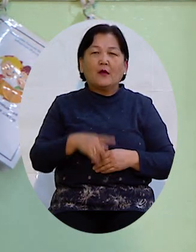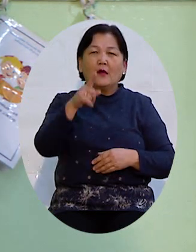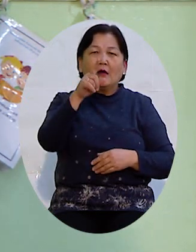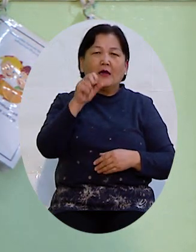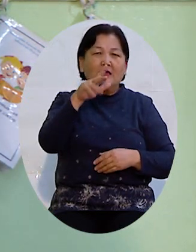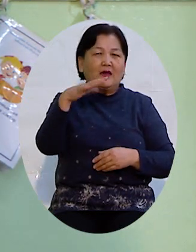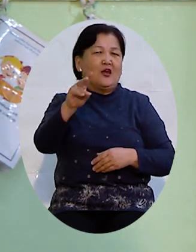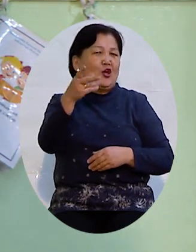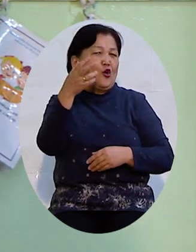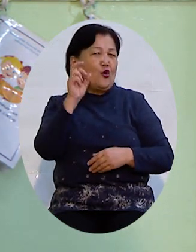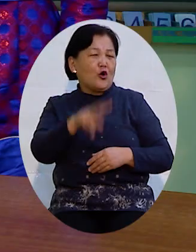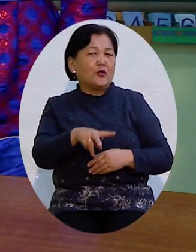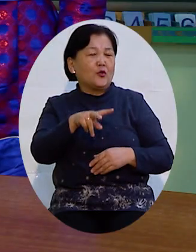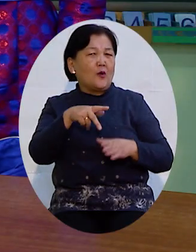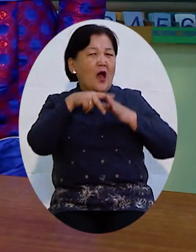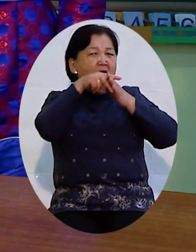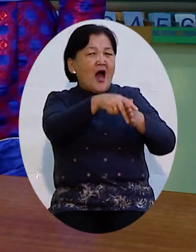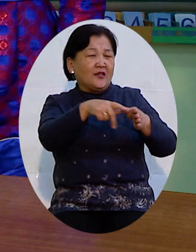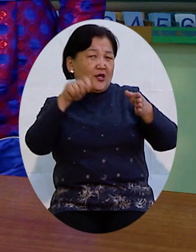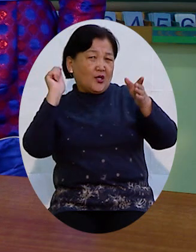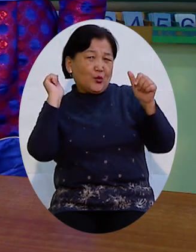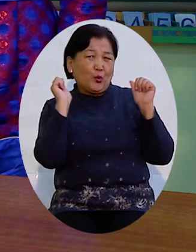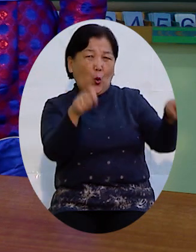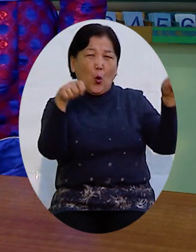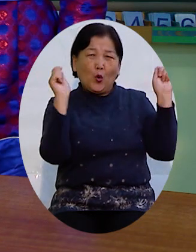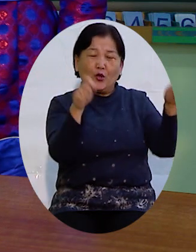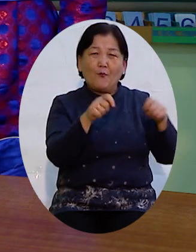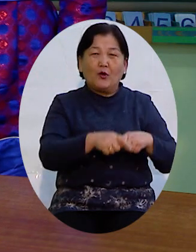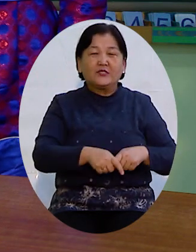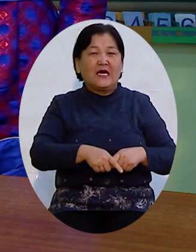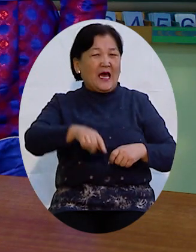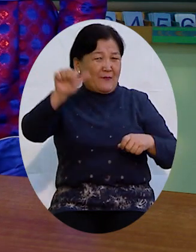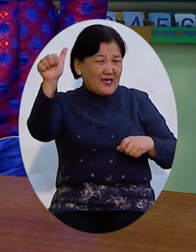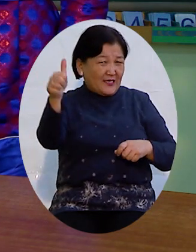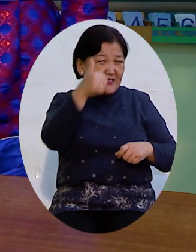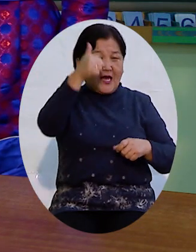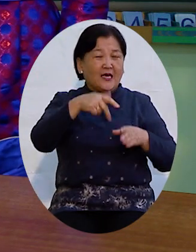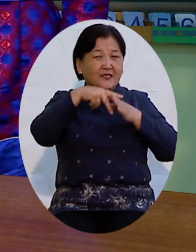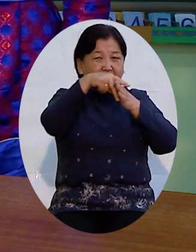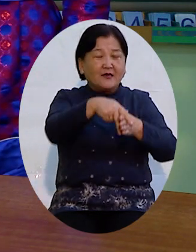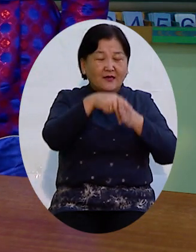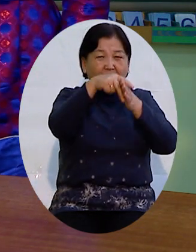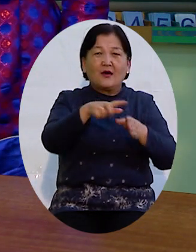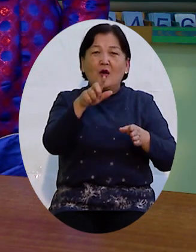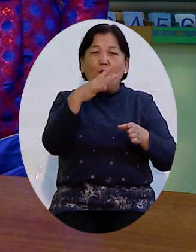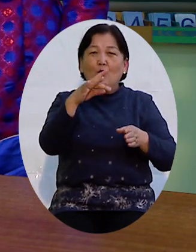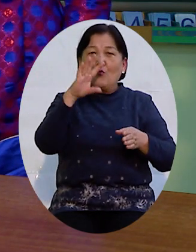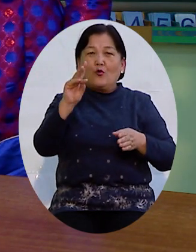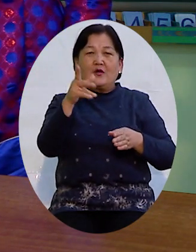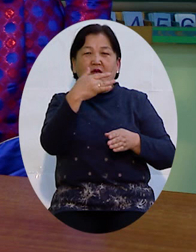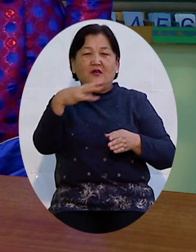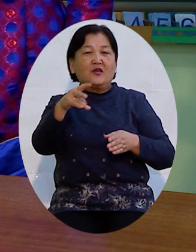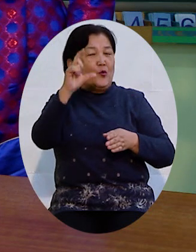Халахын гол руу агт туух юм болж хамгийн овоо гиснийгэ бүрэнгийнхэн тууж аваачлаа.